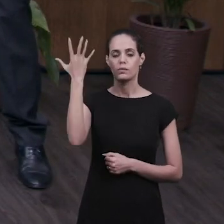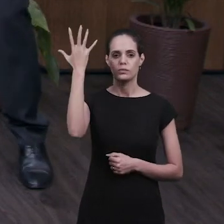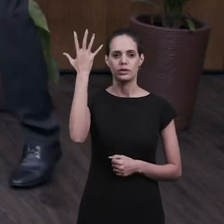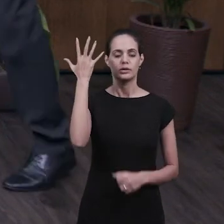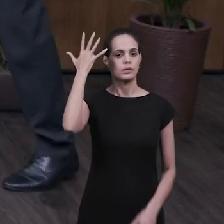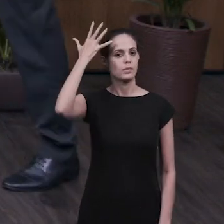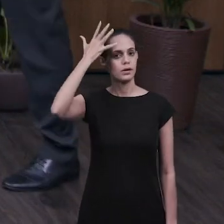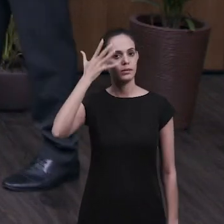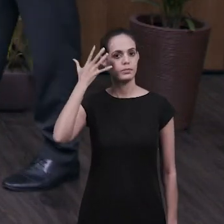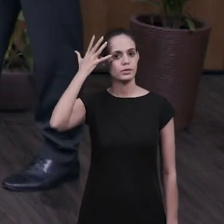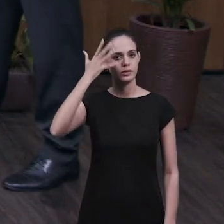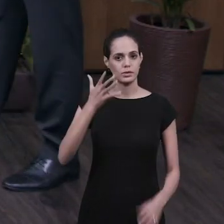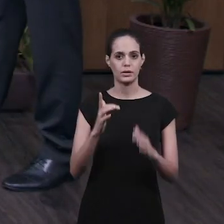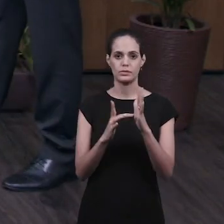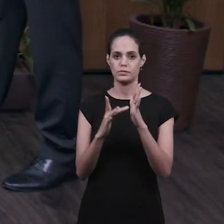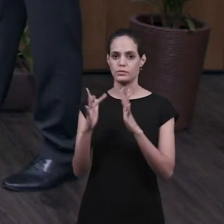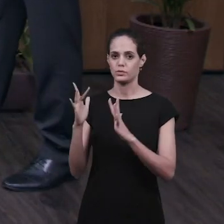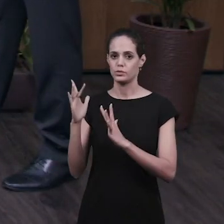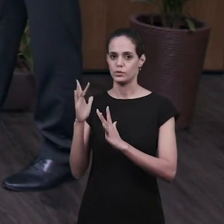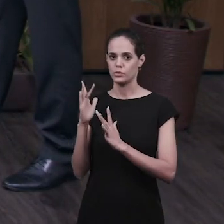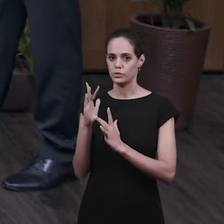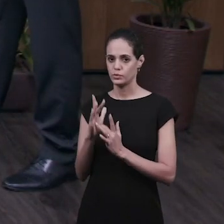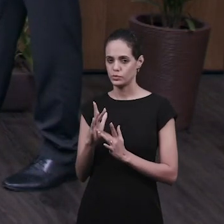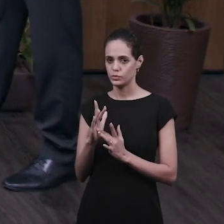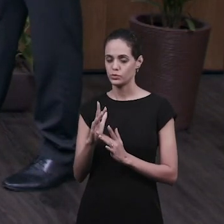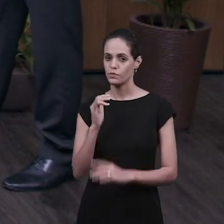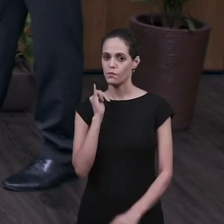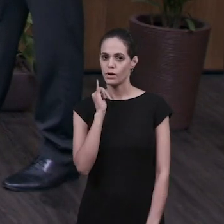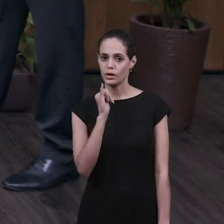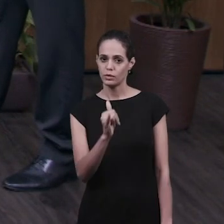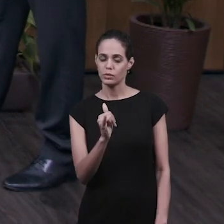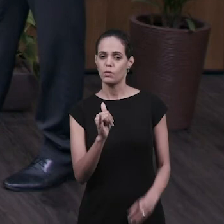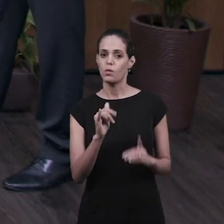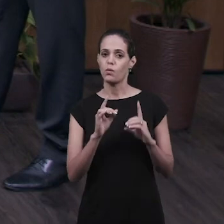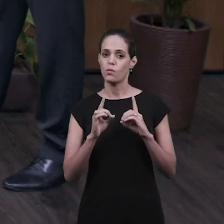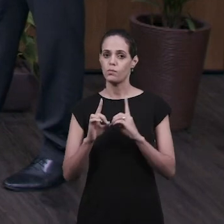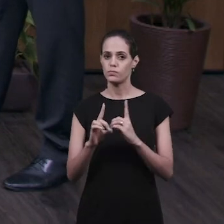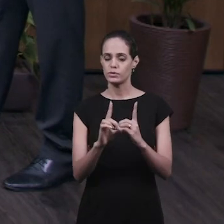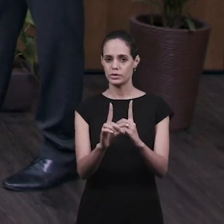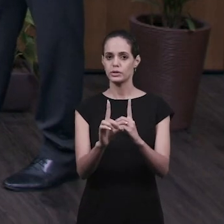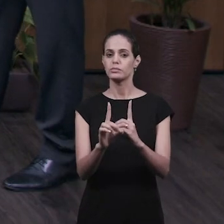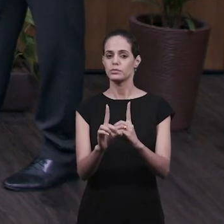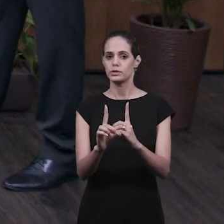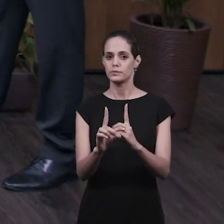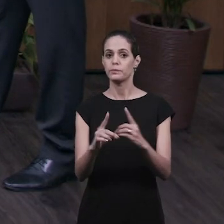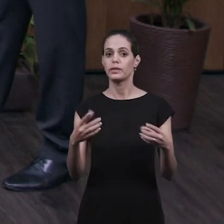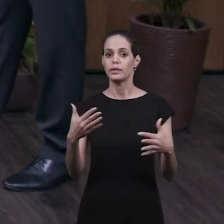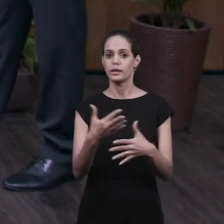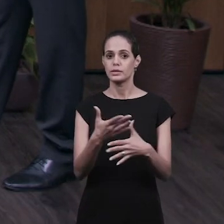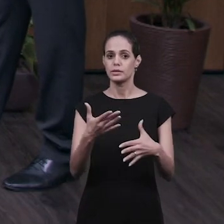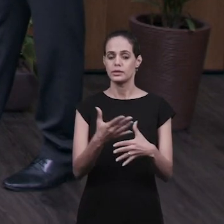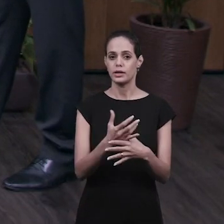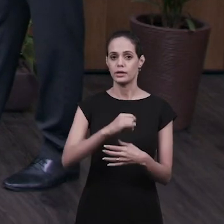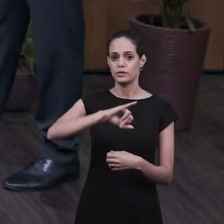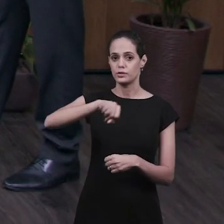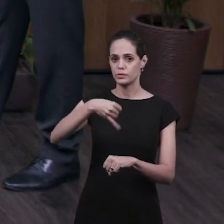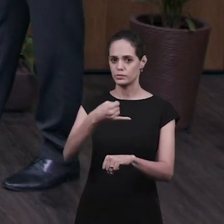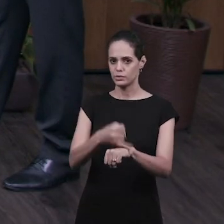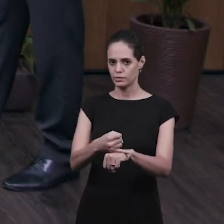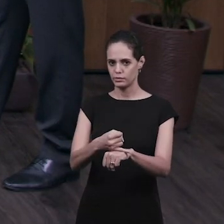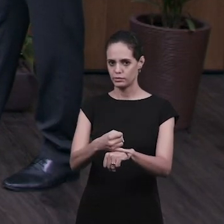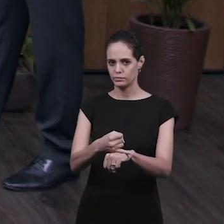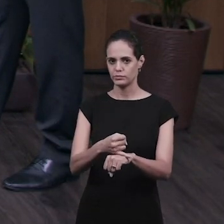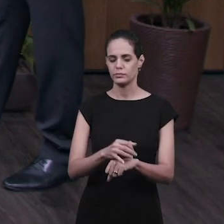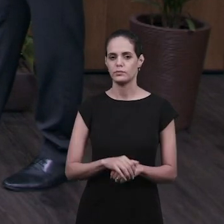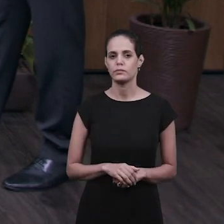s'est donné le message donné par le Seigneur Jésus à ses disciples, qui a été dans la ville de Jérusalem, n'est-ce